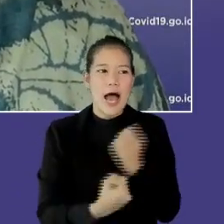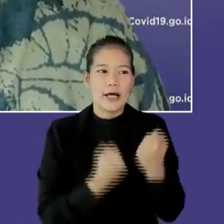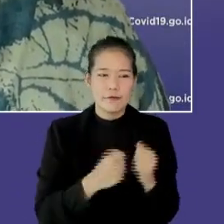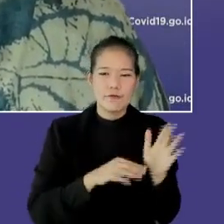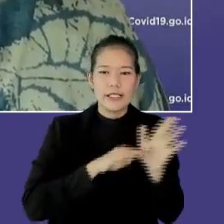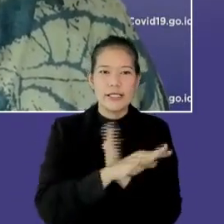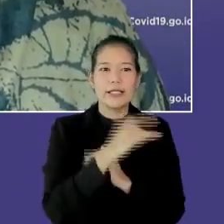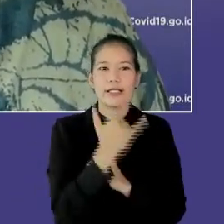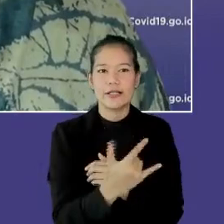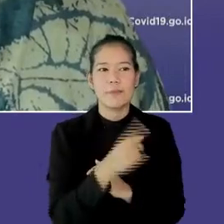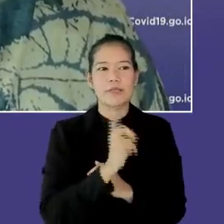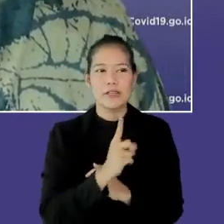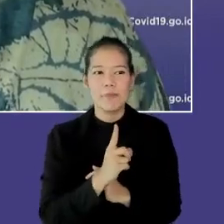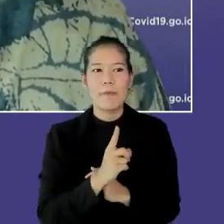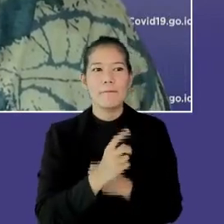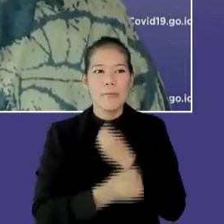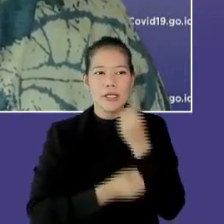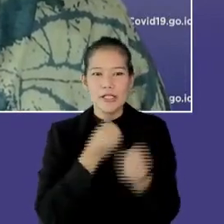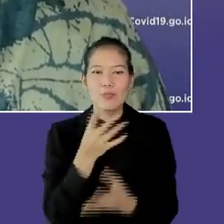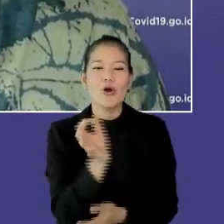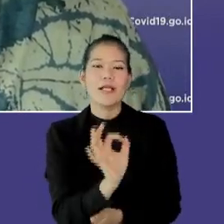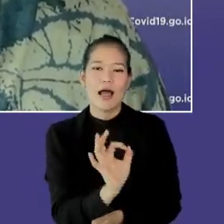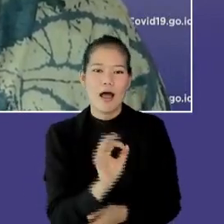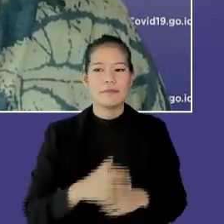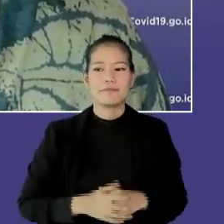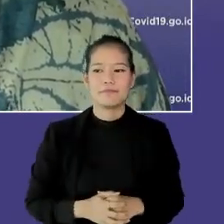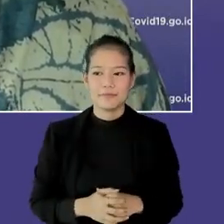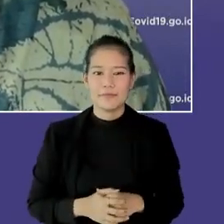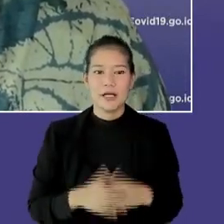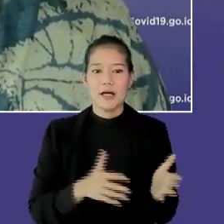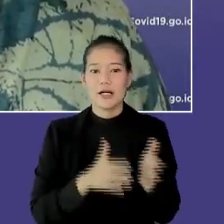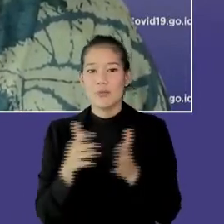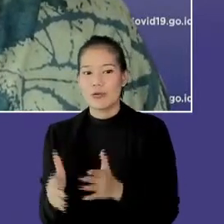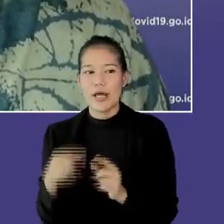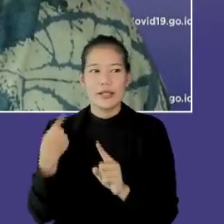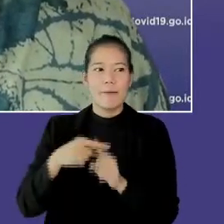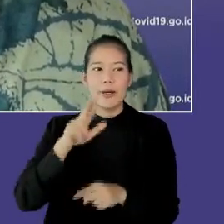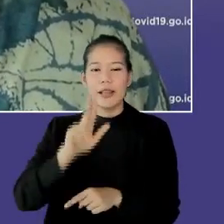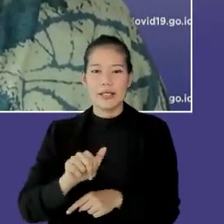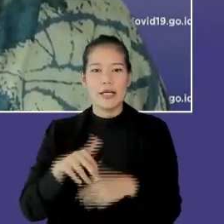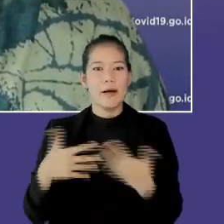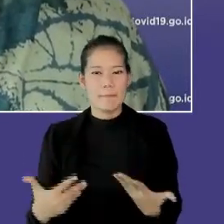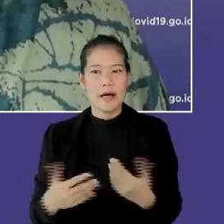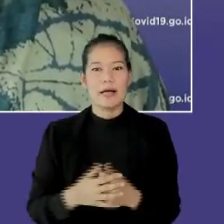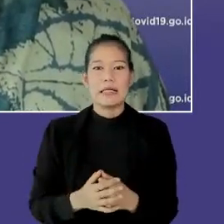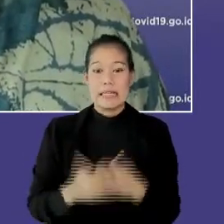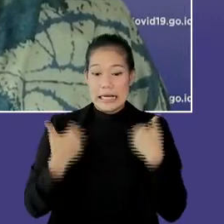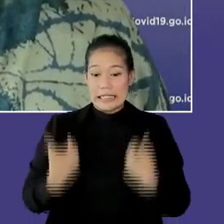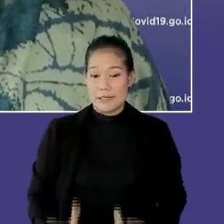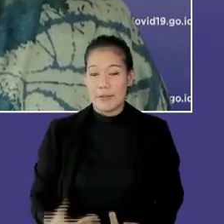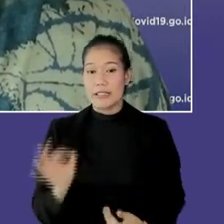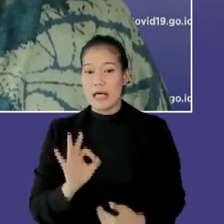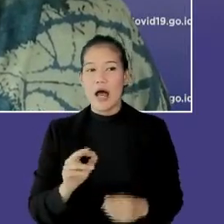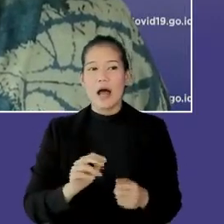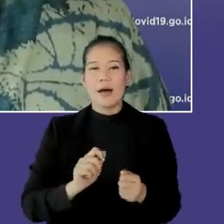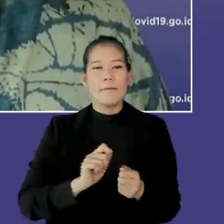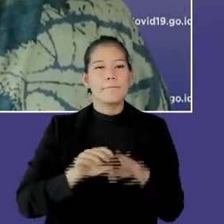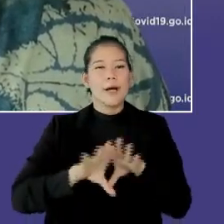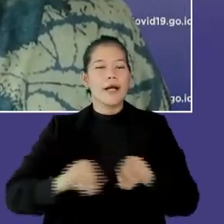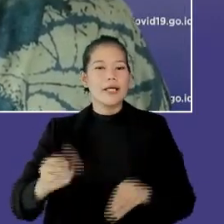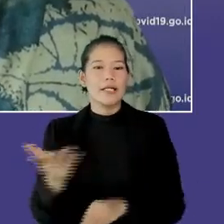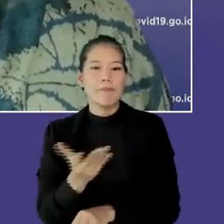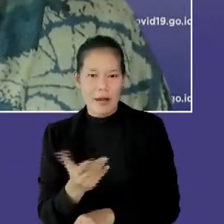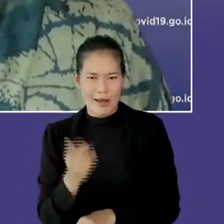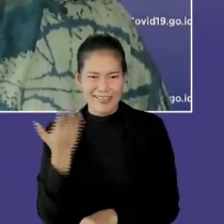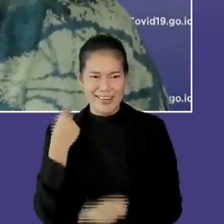aja tinggi karena nggak disebutin juga dia sembuh atau tidak begitu ya. Kemudian tambahannya lagi yang tidak disiplin nih petugas mana saja? Tadi kita